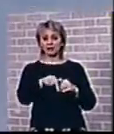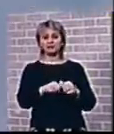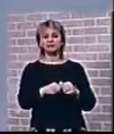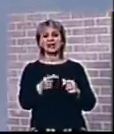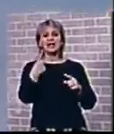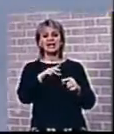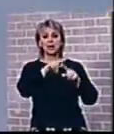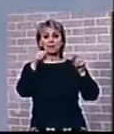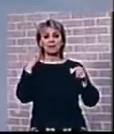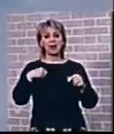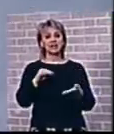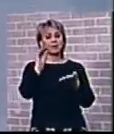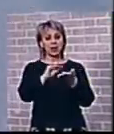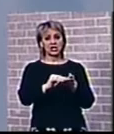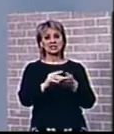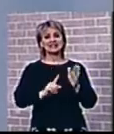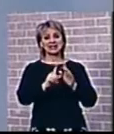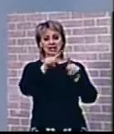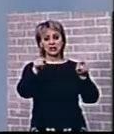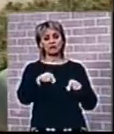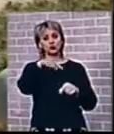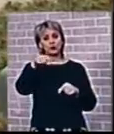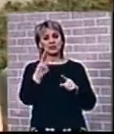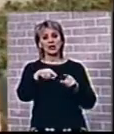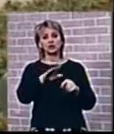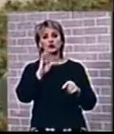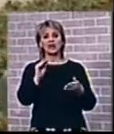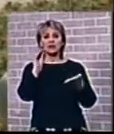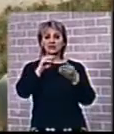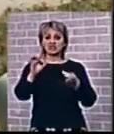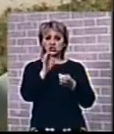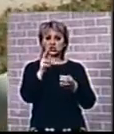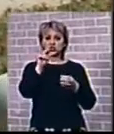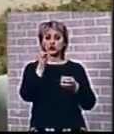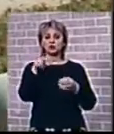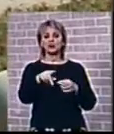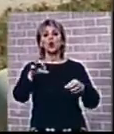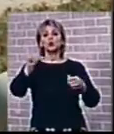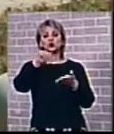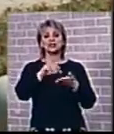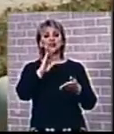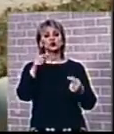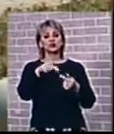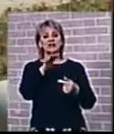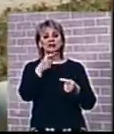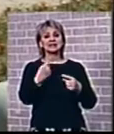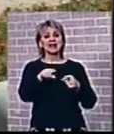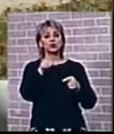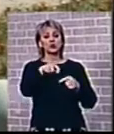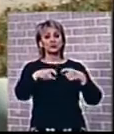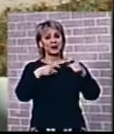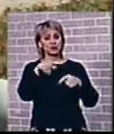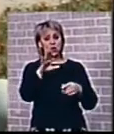К этой майке обязательно полагается стартовый номер, на котором будет вшит чип. Соответственно, участник будет точно знать время, за которое он